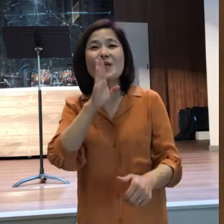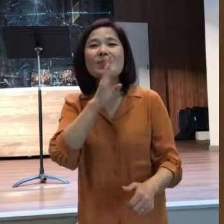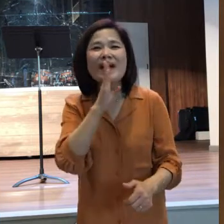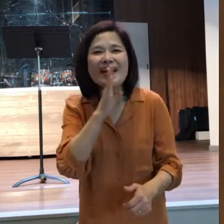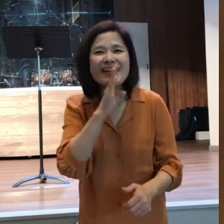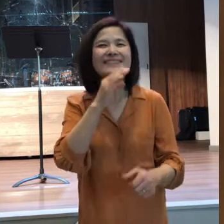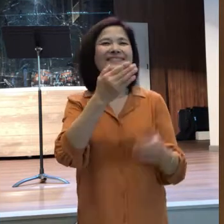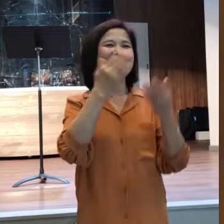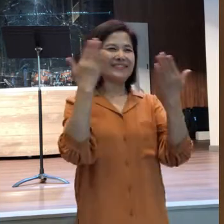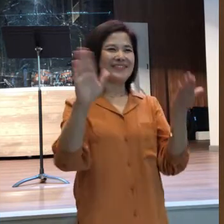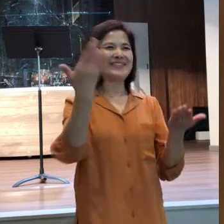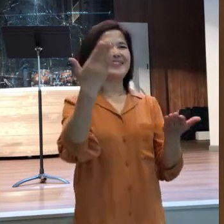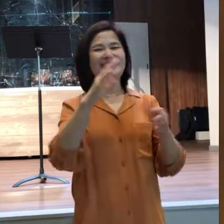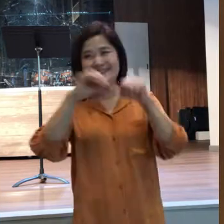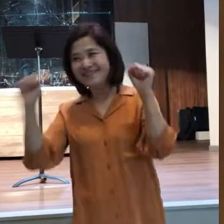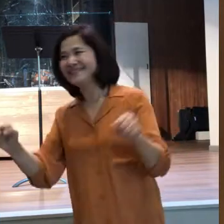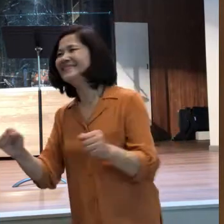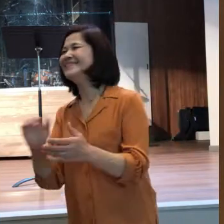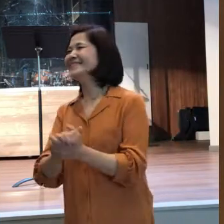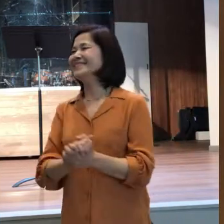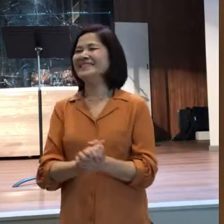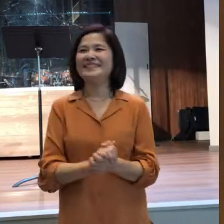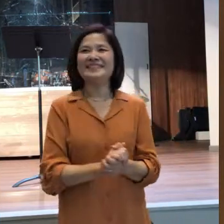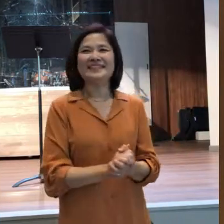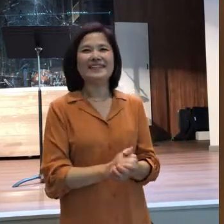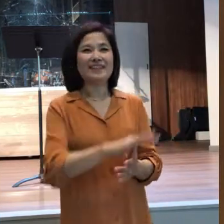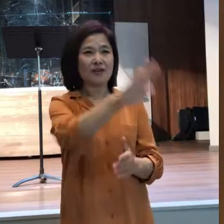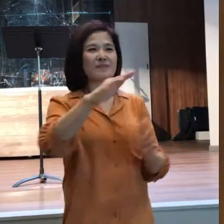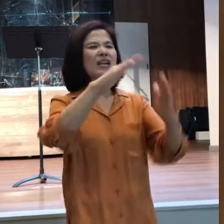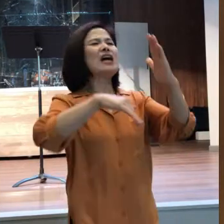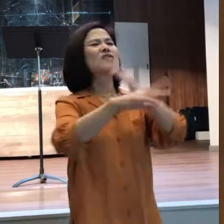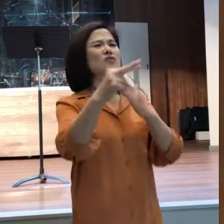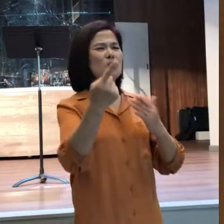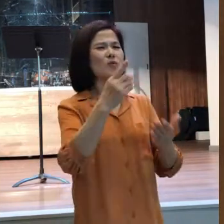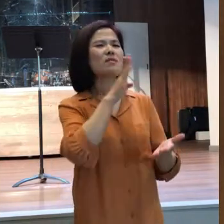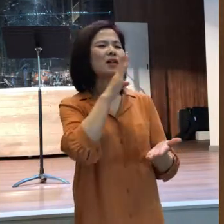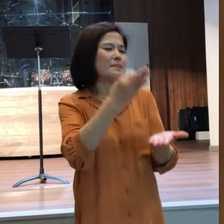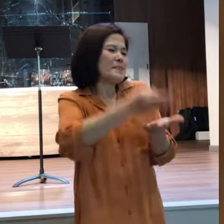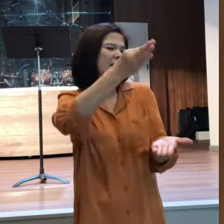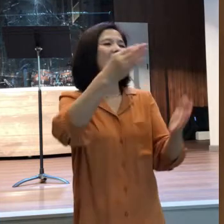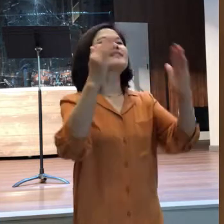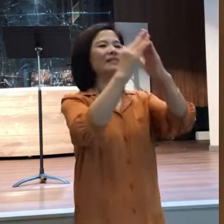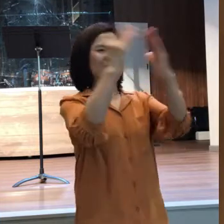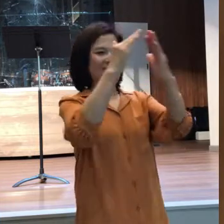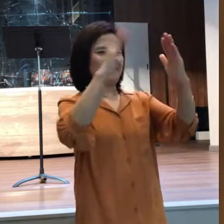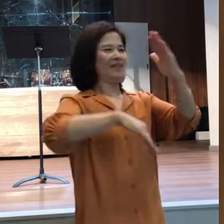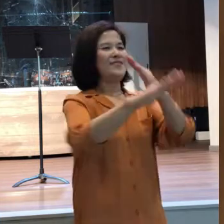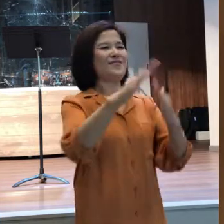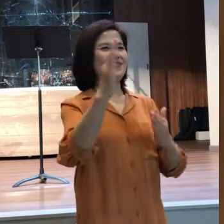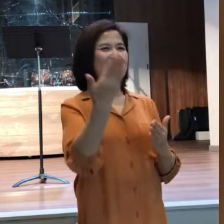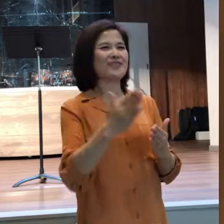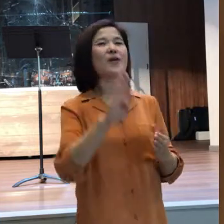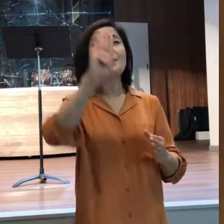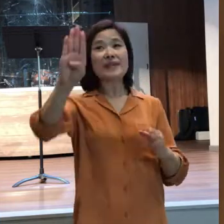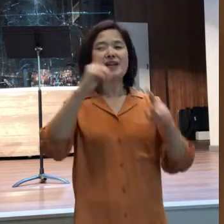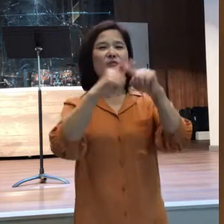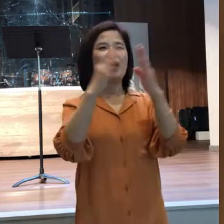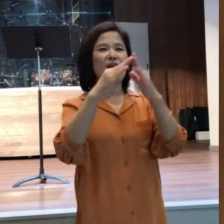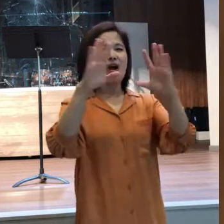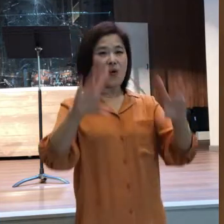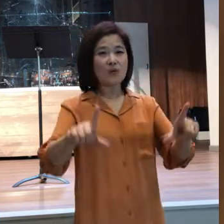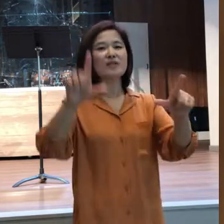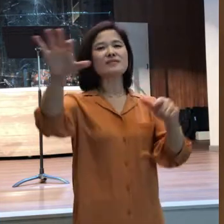됩시다. 네, 우리 여러분 가정도 명품이 되시고 우리 베델교회가